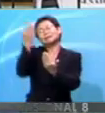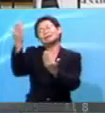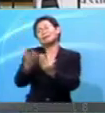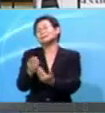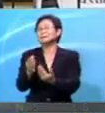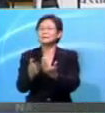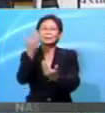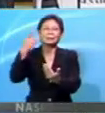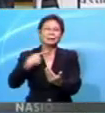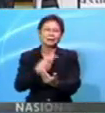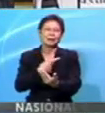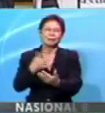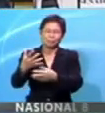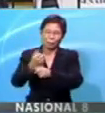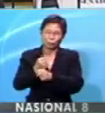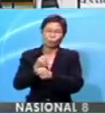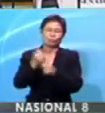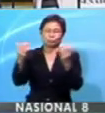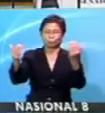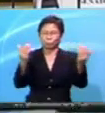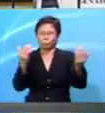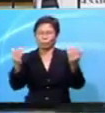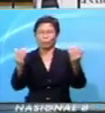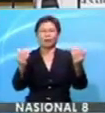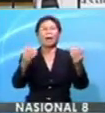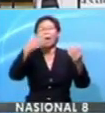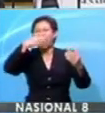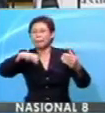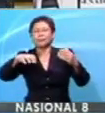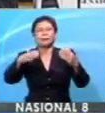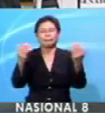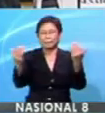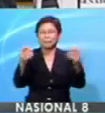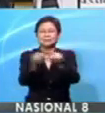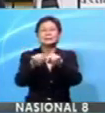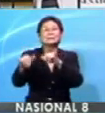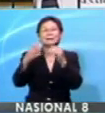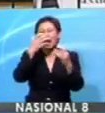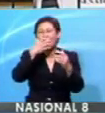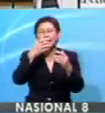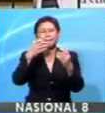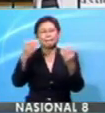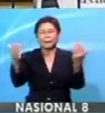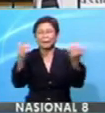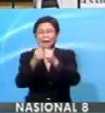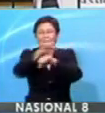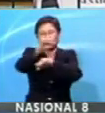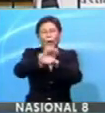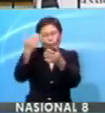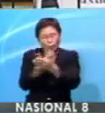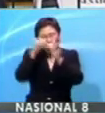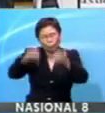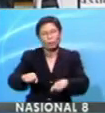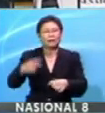rupa maka barulah kita dapat buat perbandingan Apple dengan Apple dengan Singapura tetapi buat masa ini saya rasa kita masih lagi